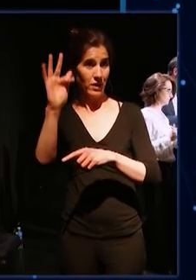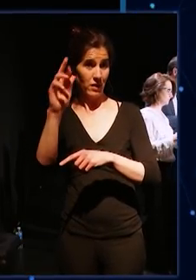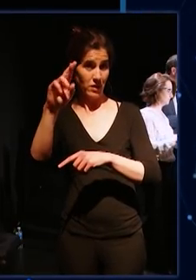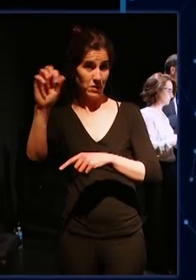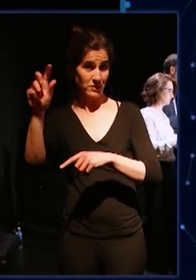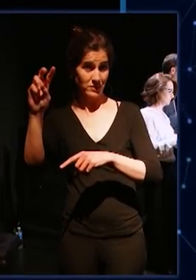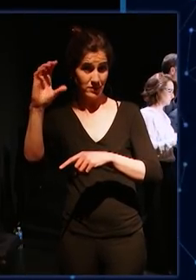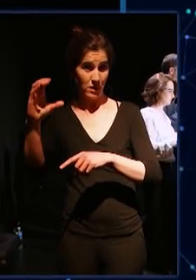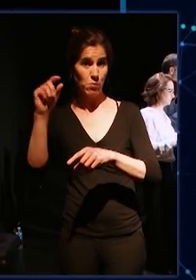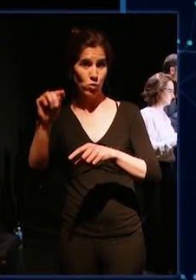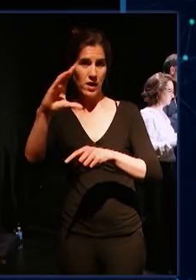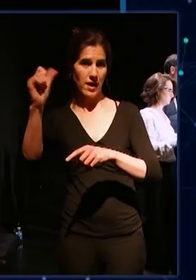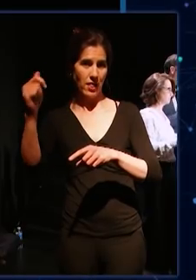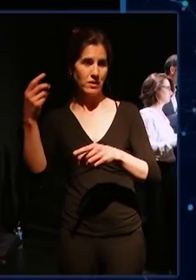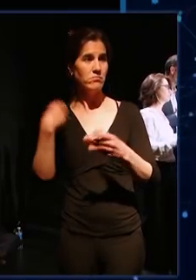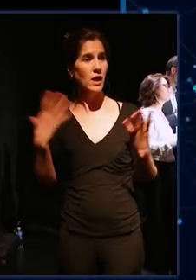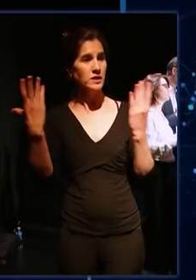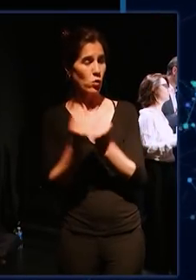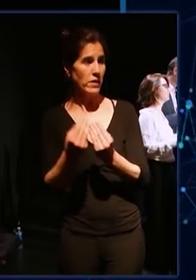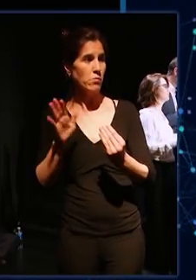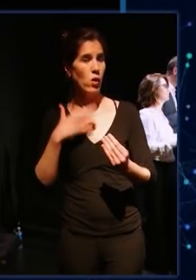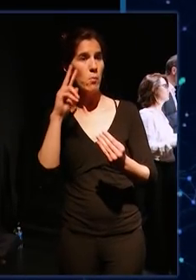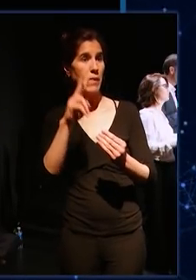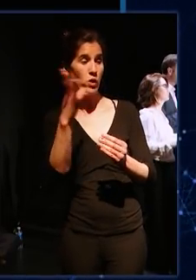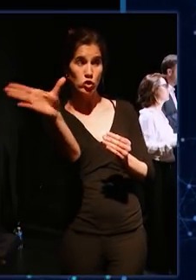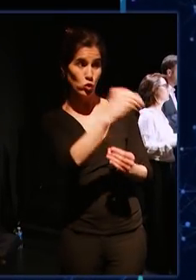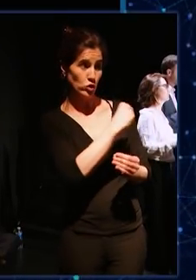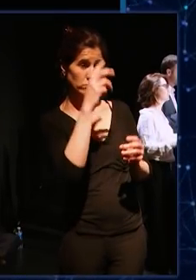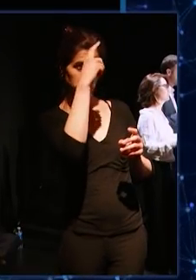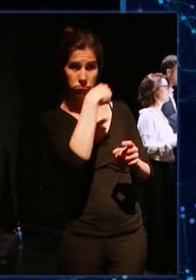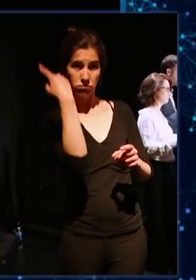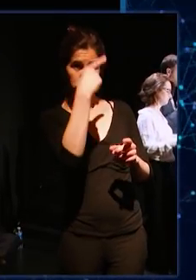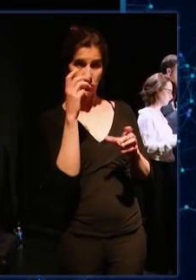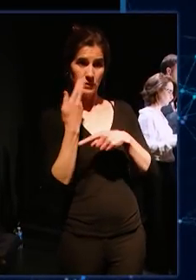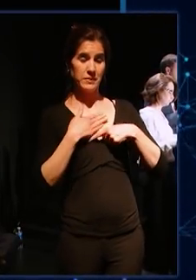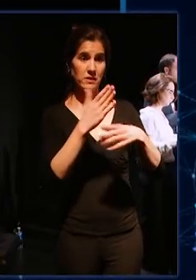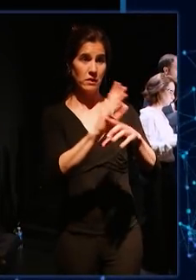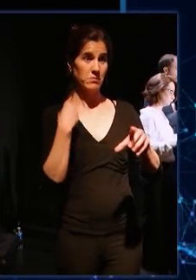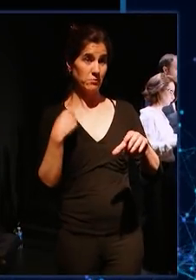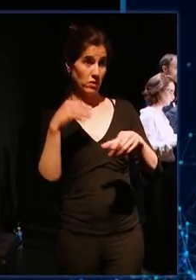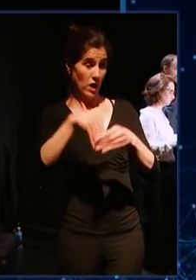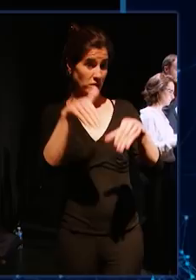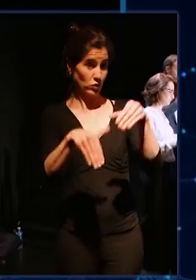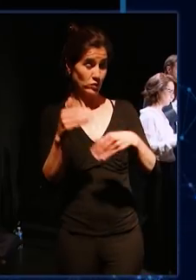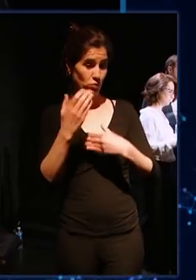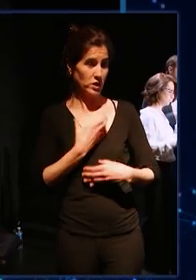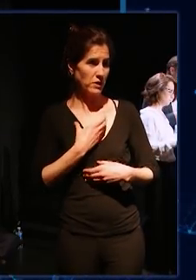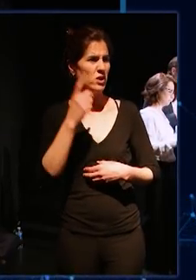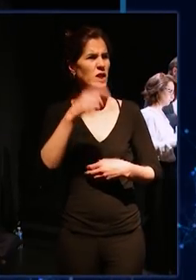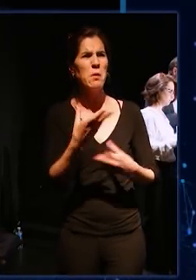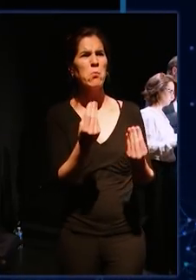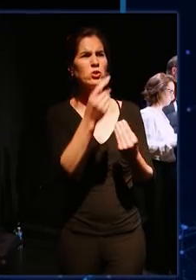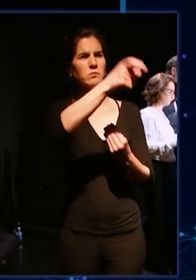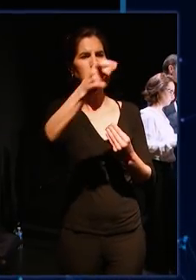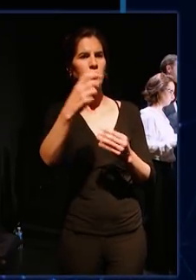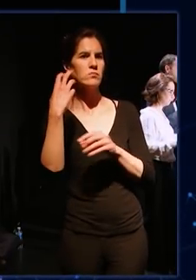www.rtbc.cat. Ens acompanyen, com podeu veure aquí, tots els caps de llista que es presenten a aquestes eleccions municipals, així com força persones que han vingut